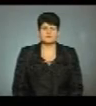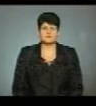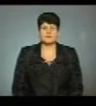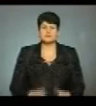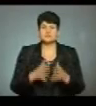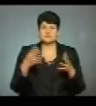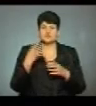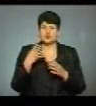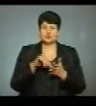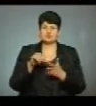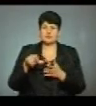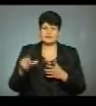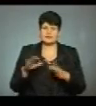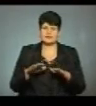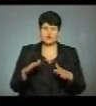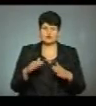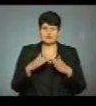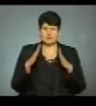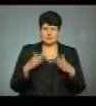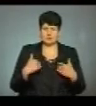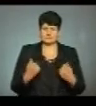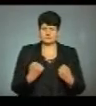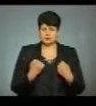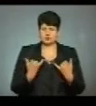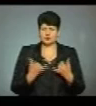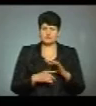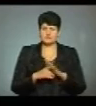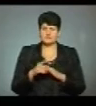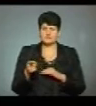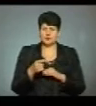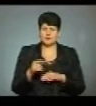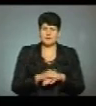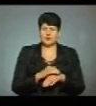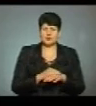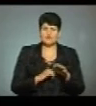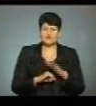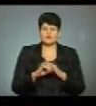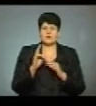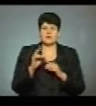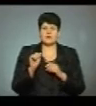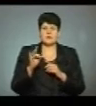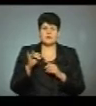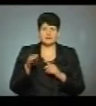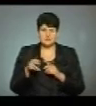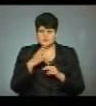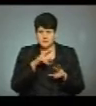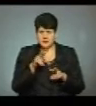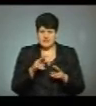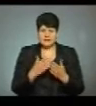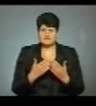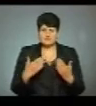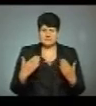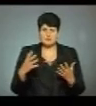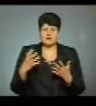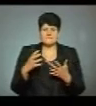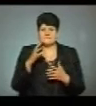Понад 40 учасників дитячого табору «Моя безпека», який сьогодні розпочався в Тернопільському благодійному фонді «Карітас», переглянули виставу «Викрадення